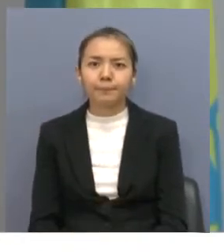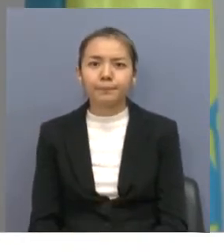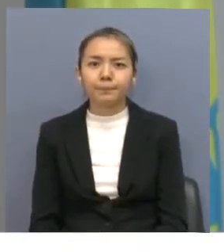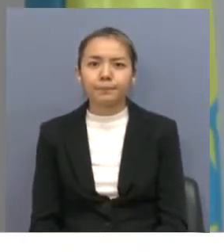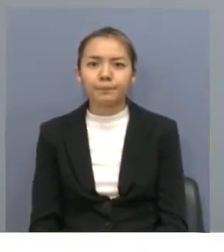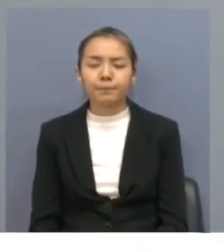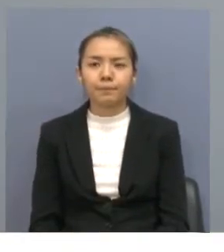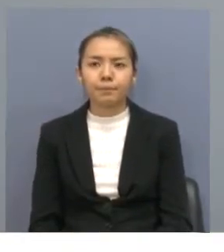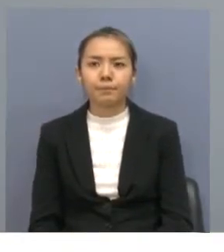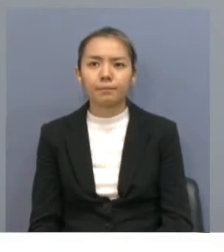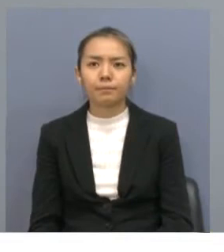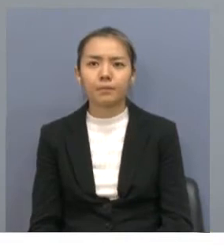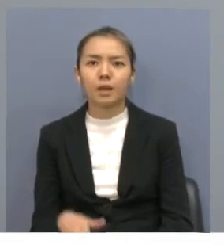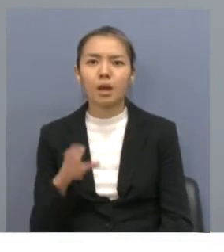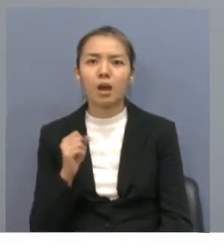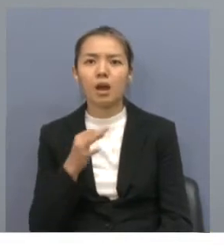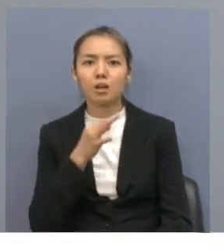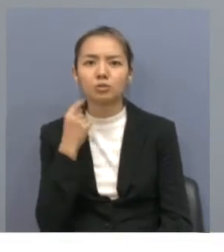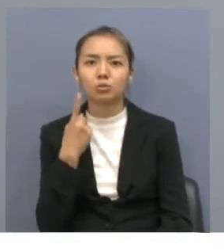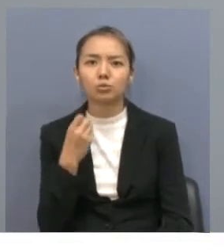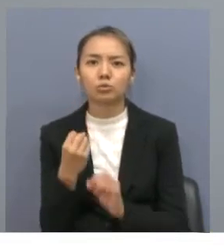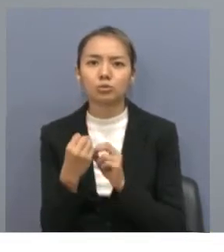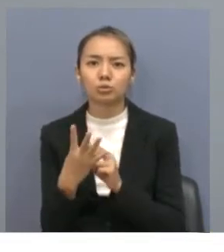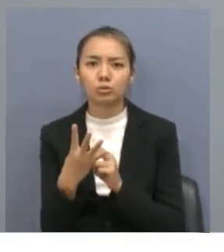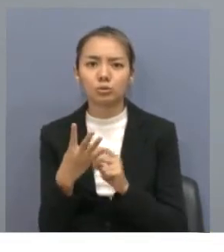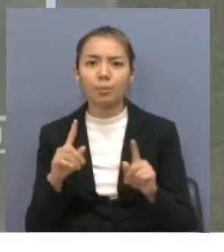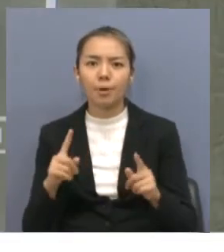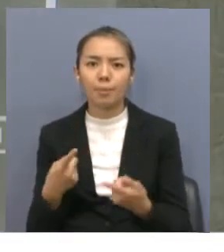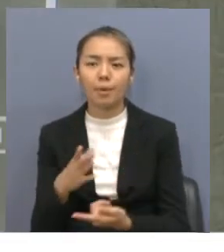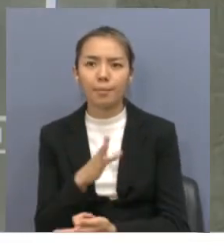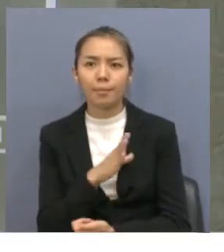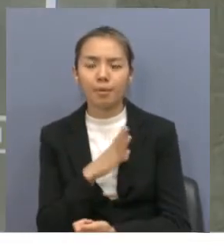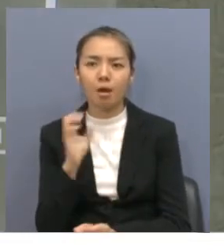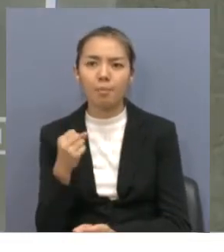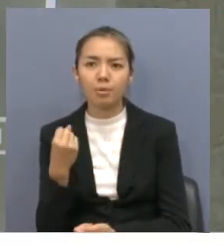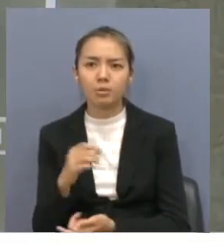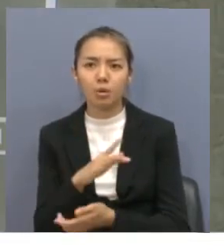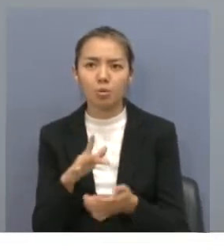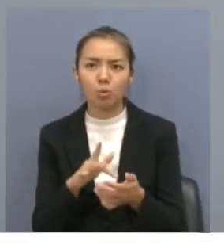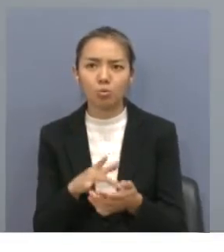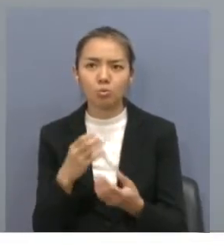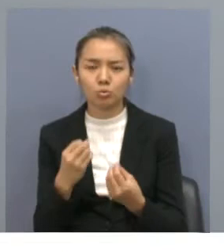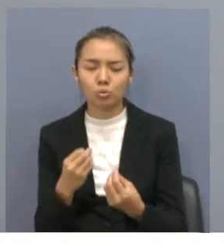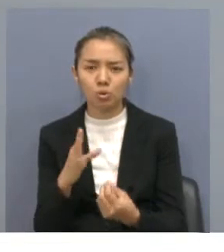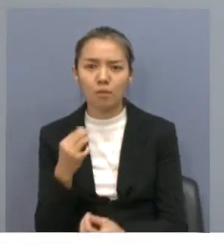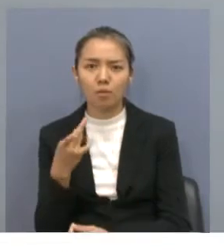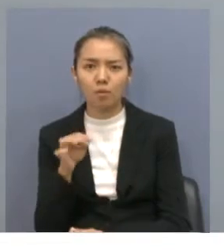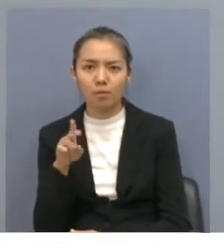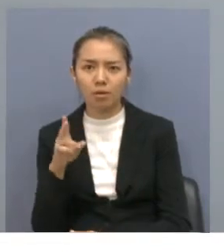конструкциясы сақталған. Ал оған дейін 114-тің жаңағы анықталған, солардың арасында Атбасар ауданының Павловка маңындағы